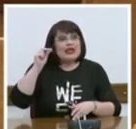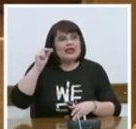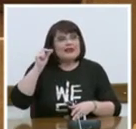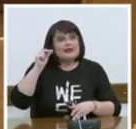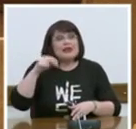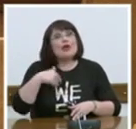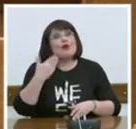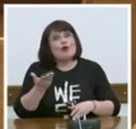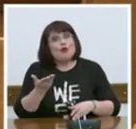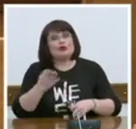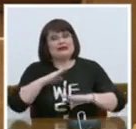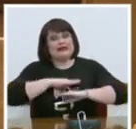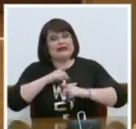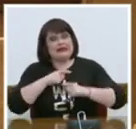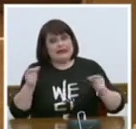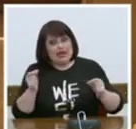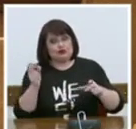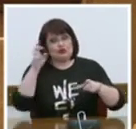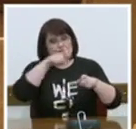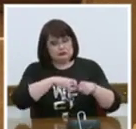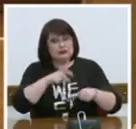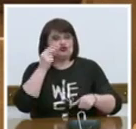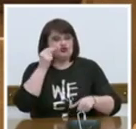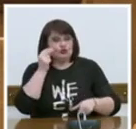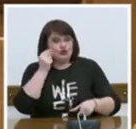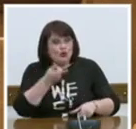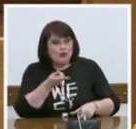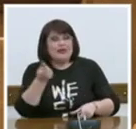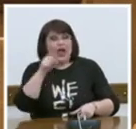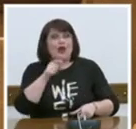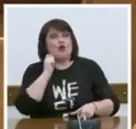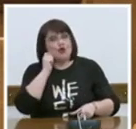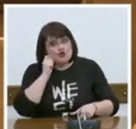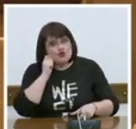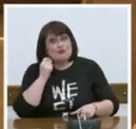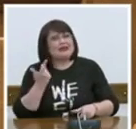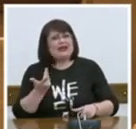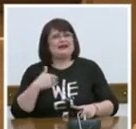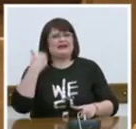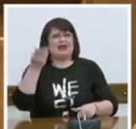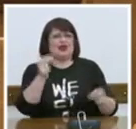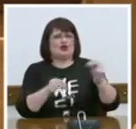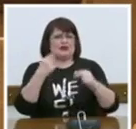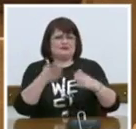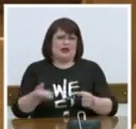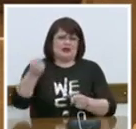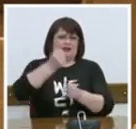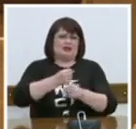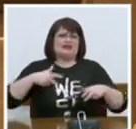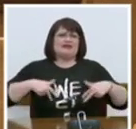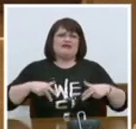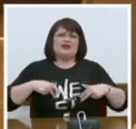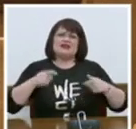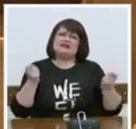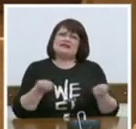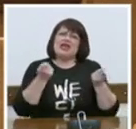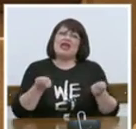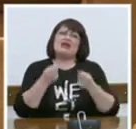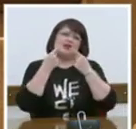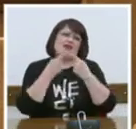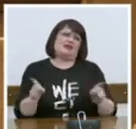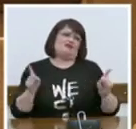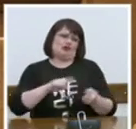και νατοϊκή ένταξη των Σκοπίων με το κλεμμένο όνομα, ενώ μετεκλογικώς ως κυβέρνηση έκανε και κάνει τα ακριβώς